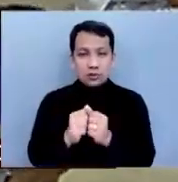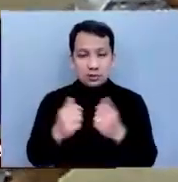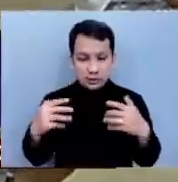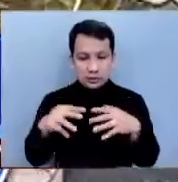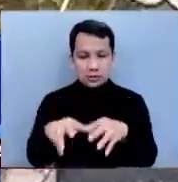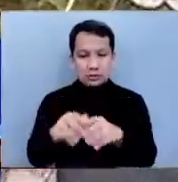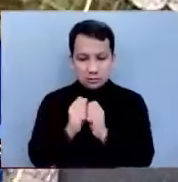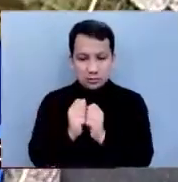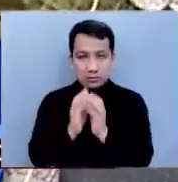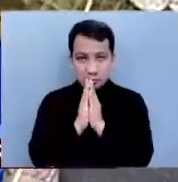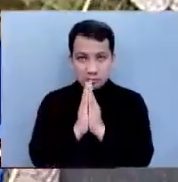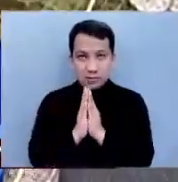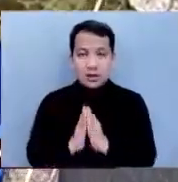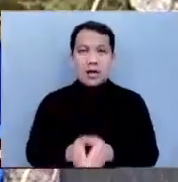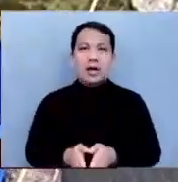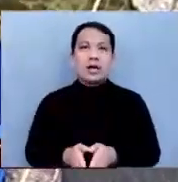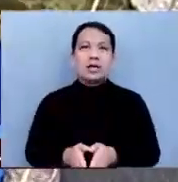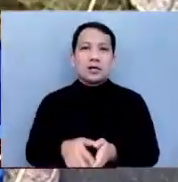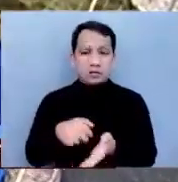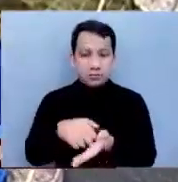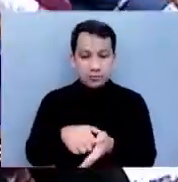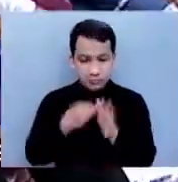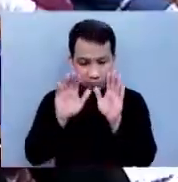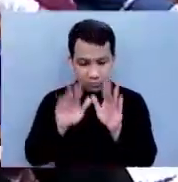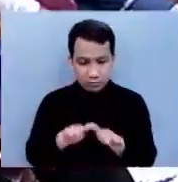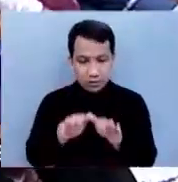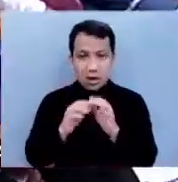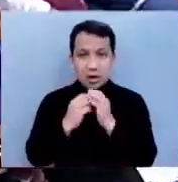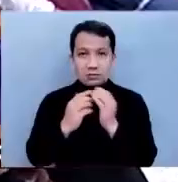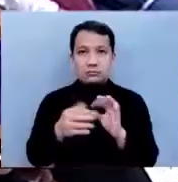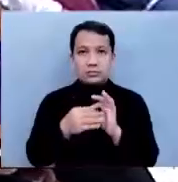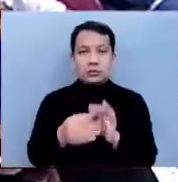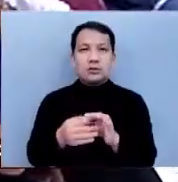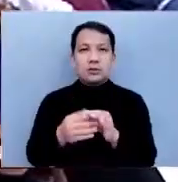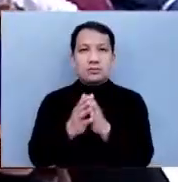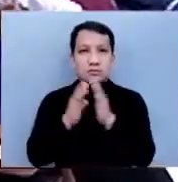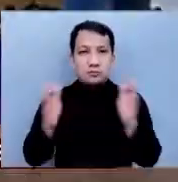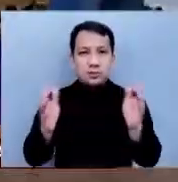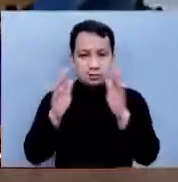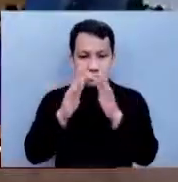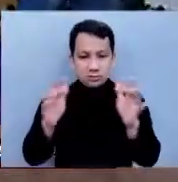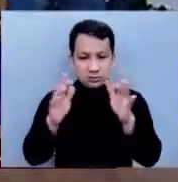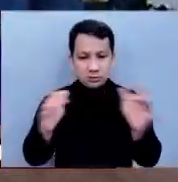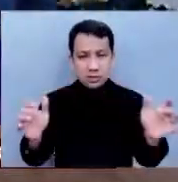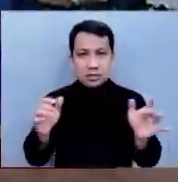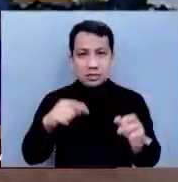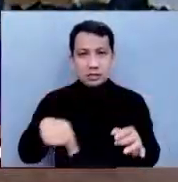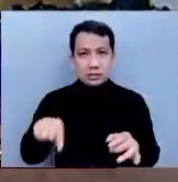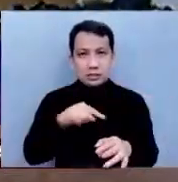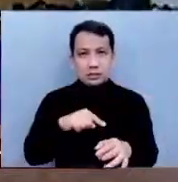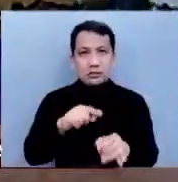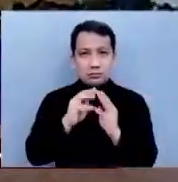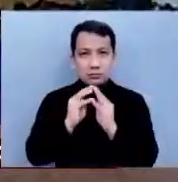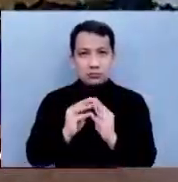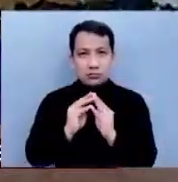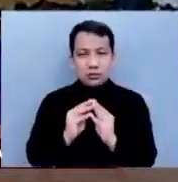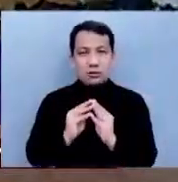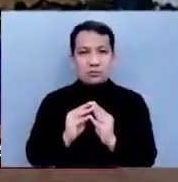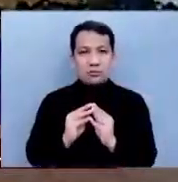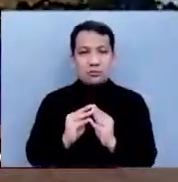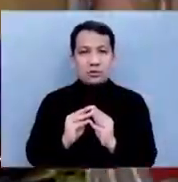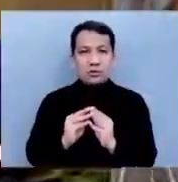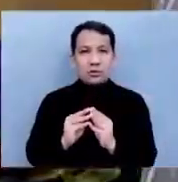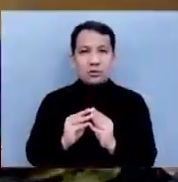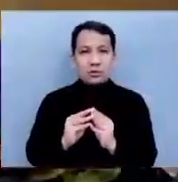pagdarasal. Ang Idil Adha ay isa sa mga malalaking pista sa relihiyon ng Islam. Ginugunita nito ang hindi pagdadalawang isip